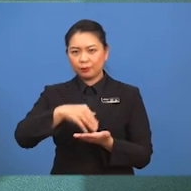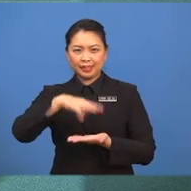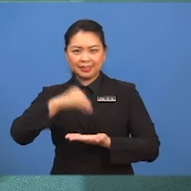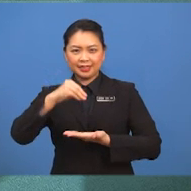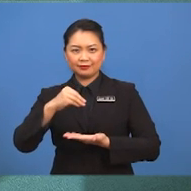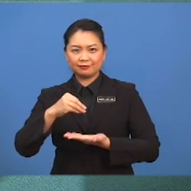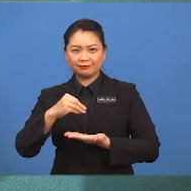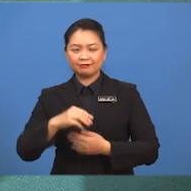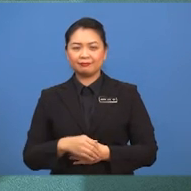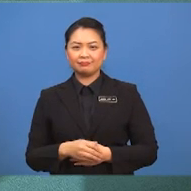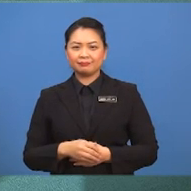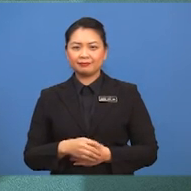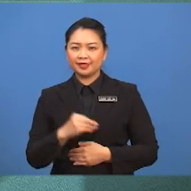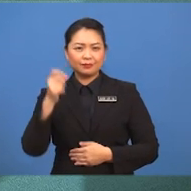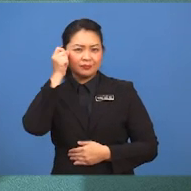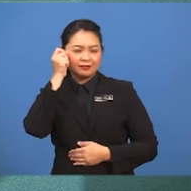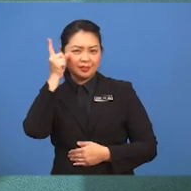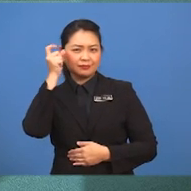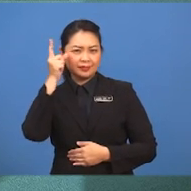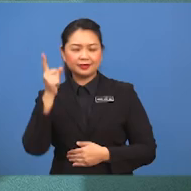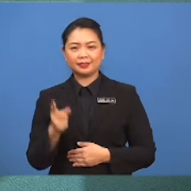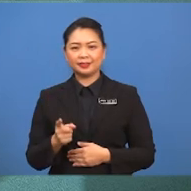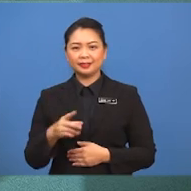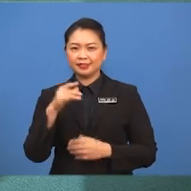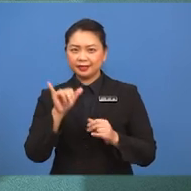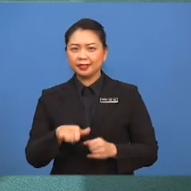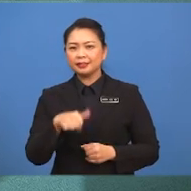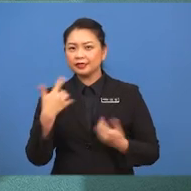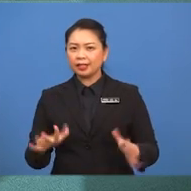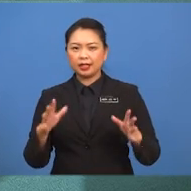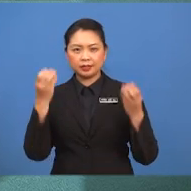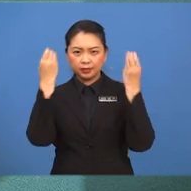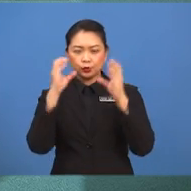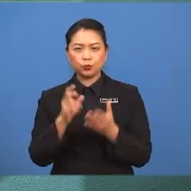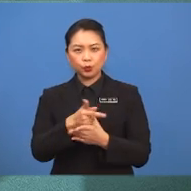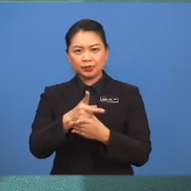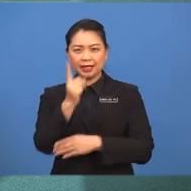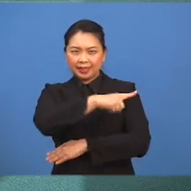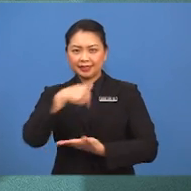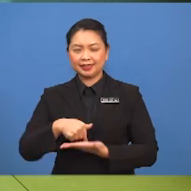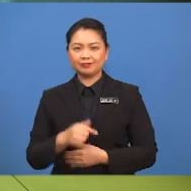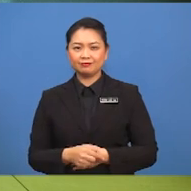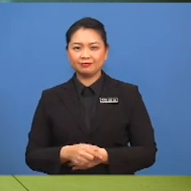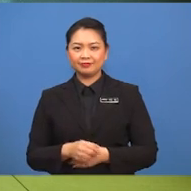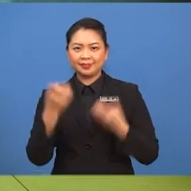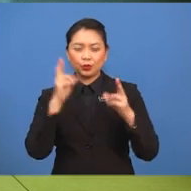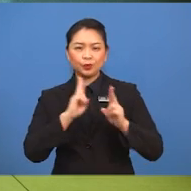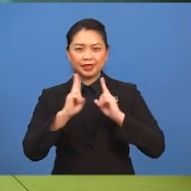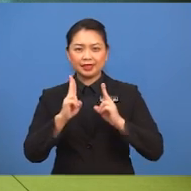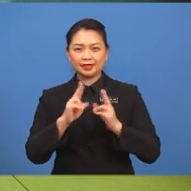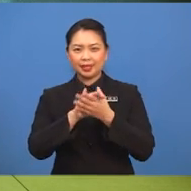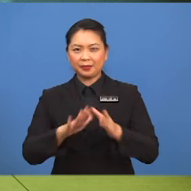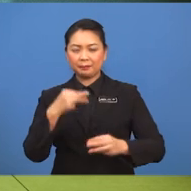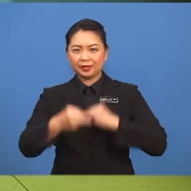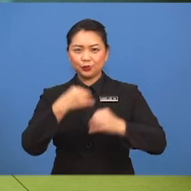kandungan pembelajaran dan tips penting yang telah cikgu kongsikan pada hari ini. Cikgu